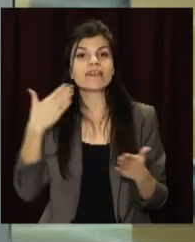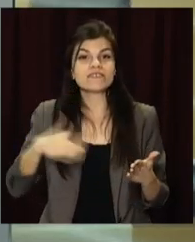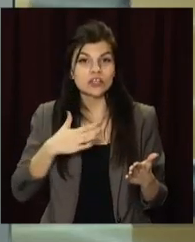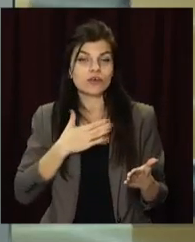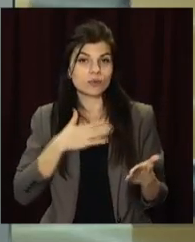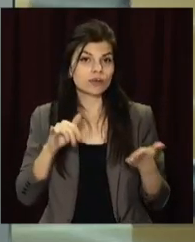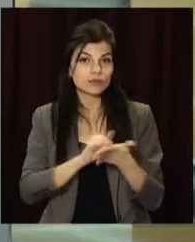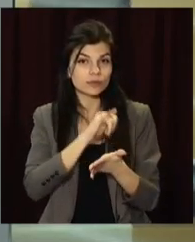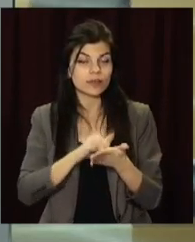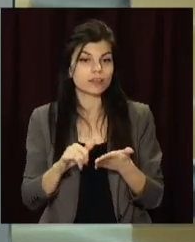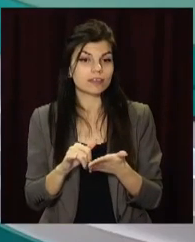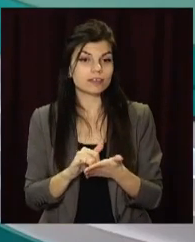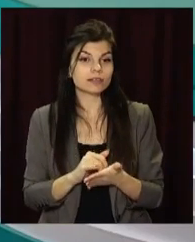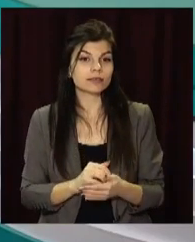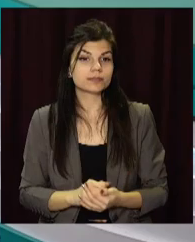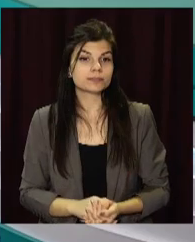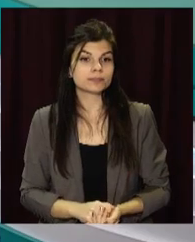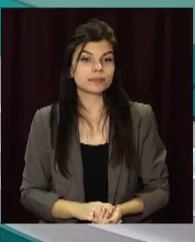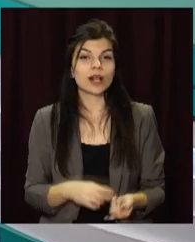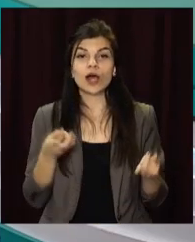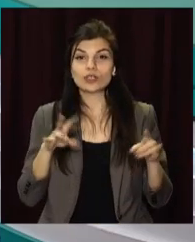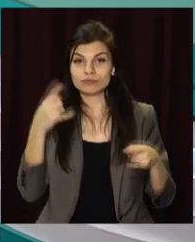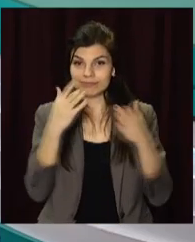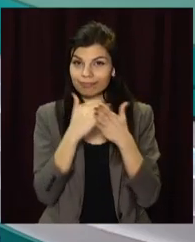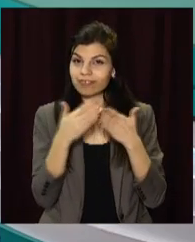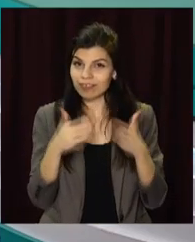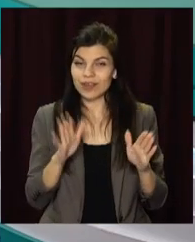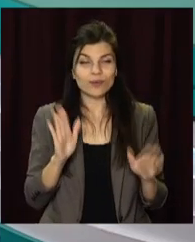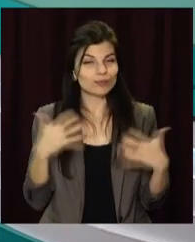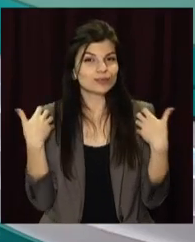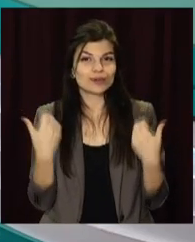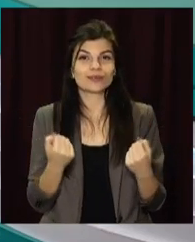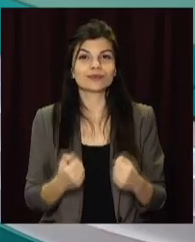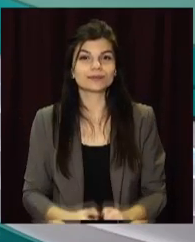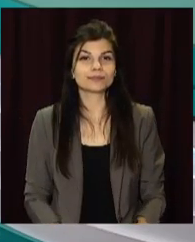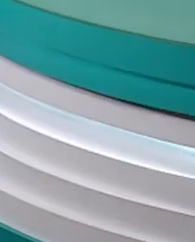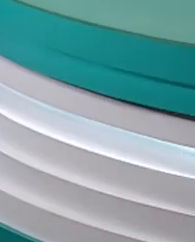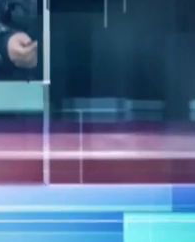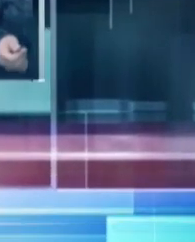мережах та на нашому YouTube-каналі. Залишайтеся з відкритим та будьте здорові!